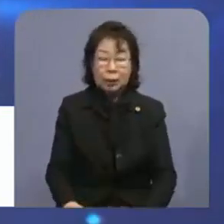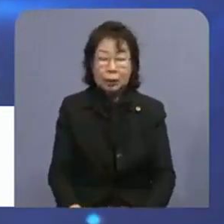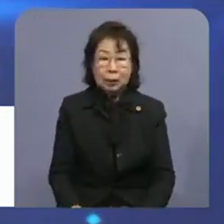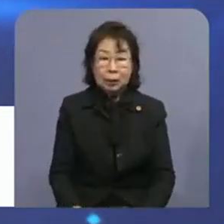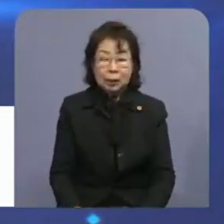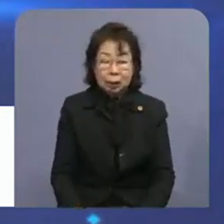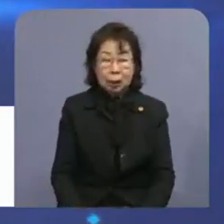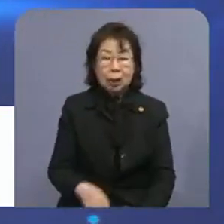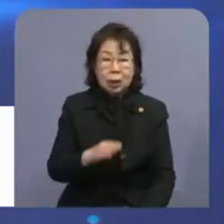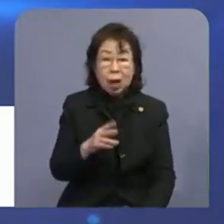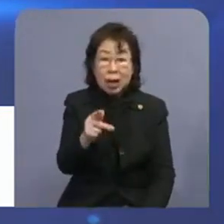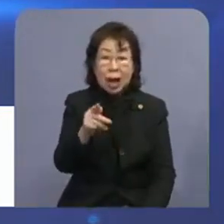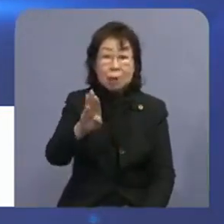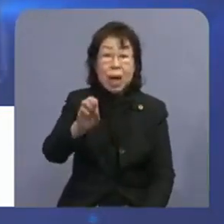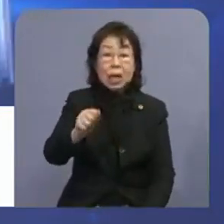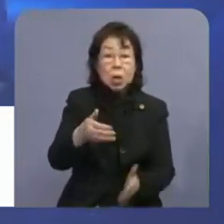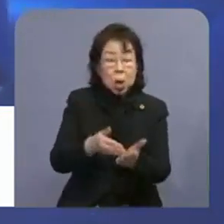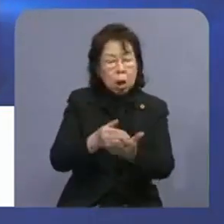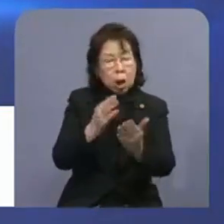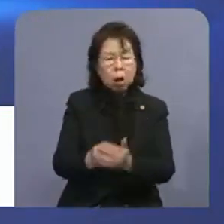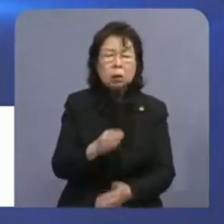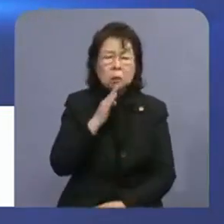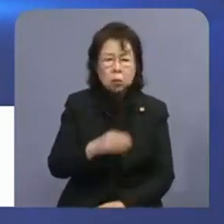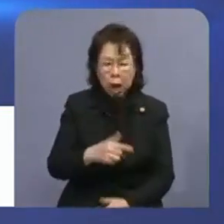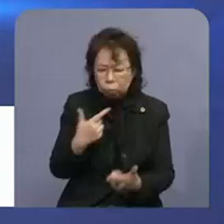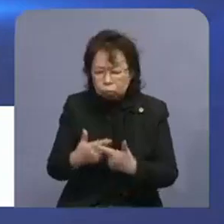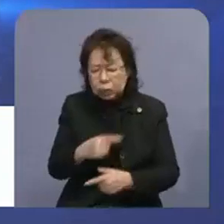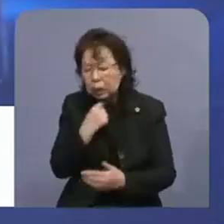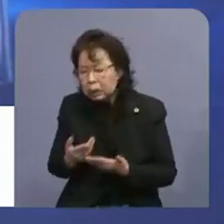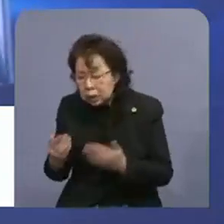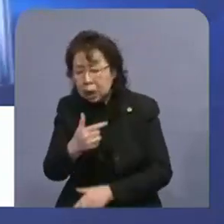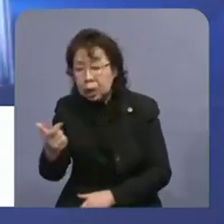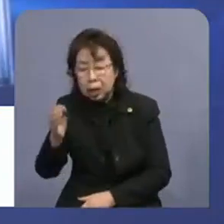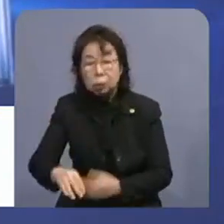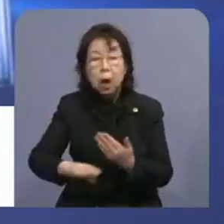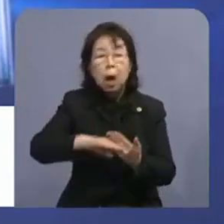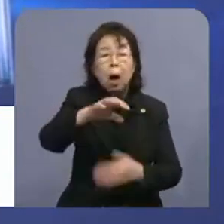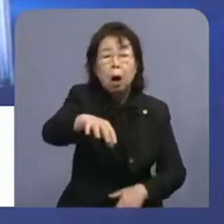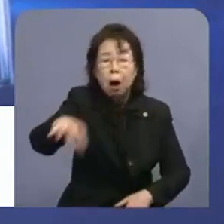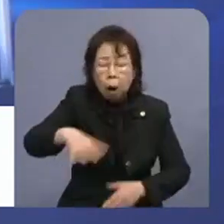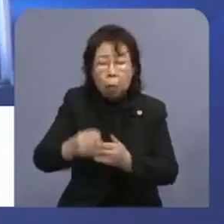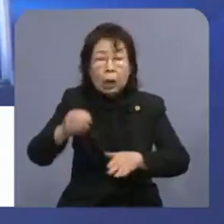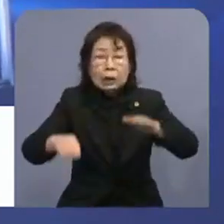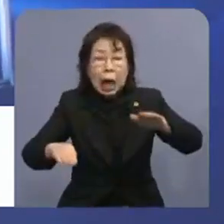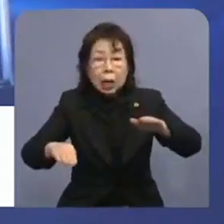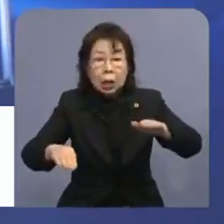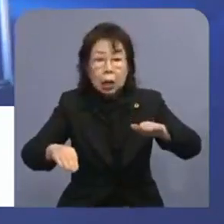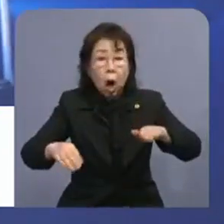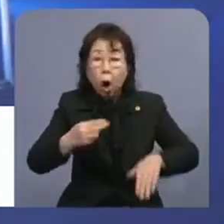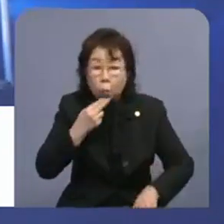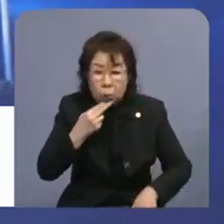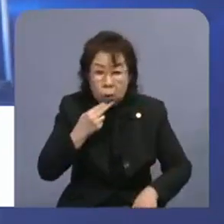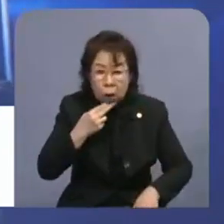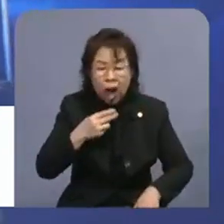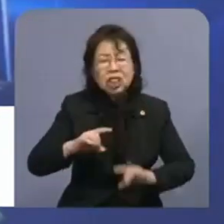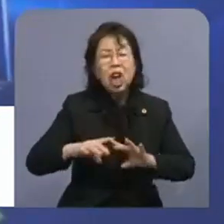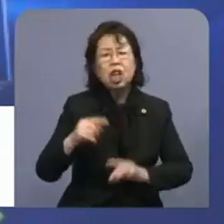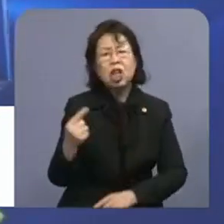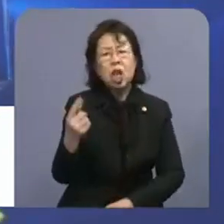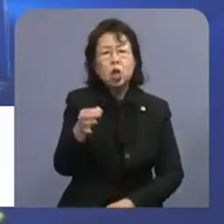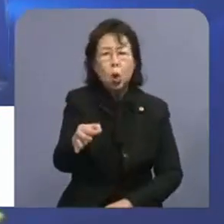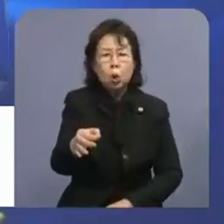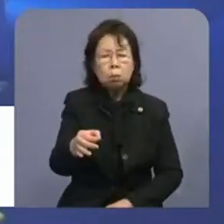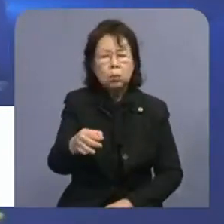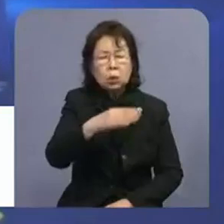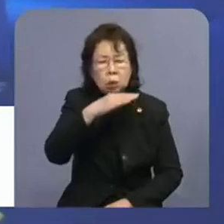저희 kbs는 지역이 일방적인 희생을 강요받고 있지만 지역별로 차이가 없는 전기요금이 정말 공정한 건지 또